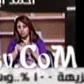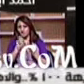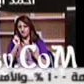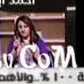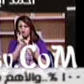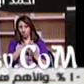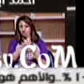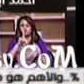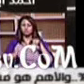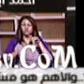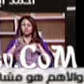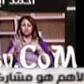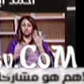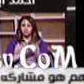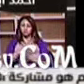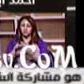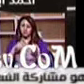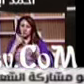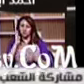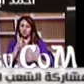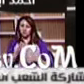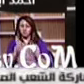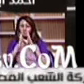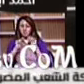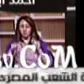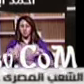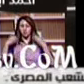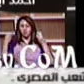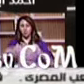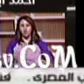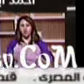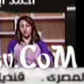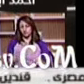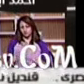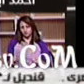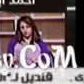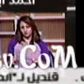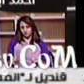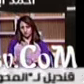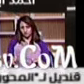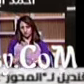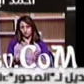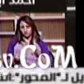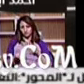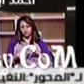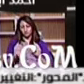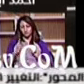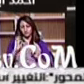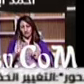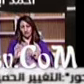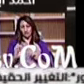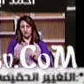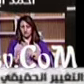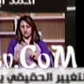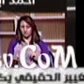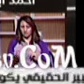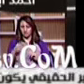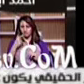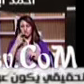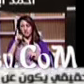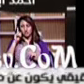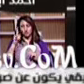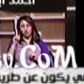في بلد مافيش بلد يبقى بلدنا راحت من لنا والتاريخ كلنا مش احنا كجيل كلنا التاريخ مش هيقفل لنا فانا بتمنى بتمنى